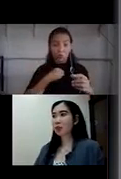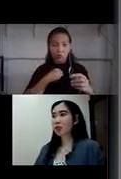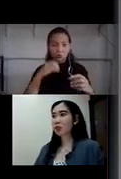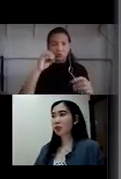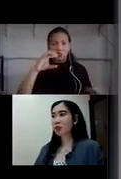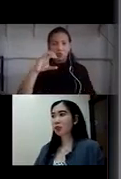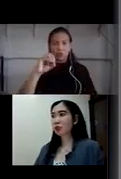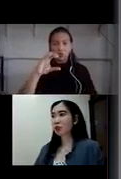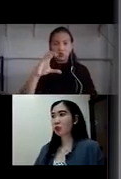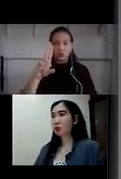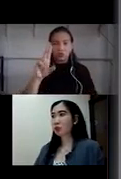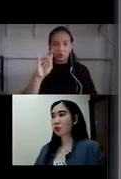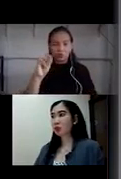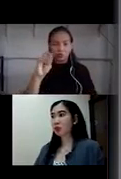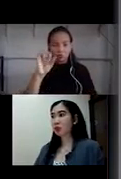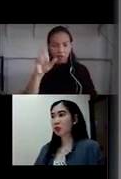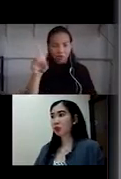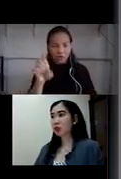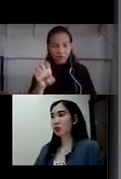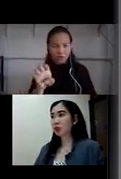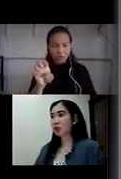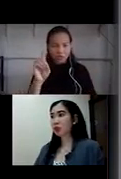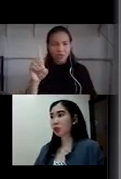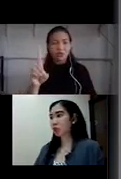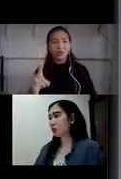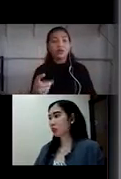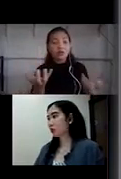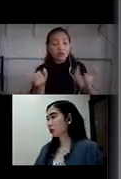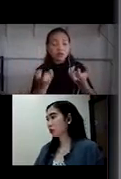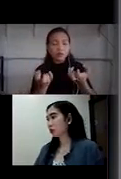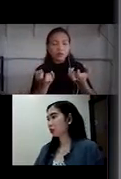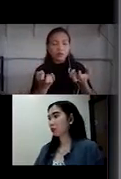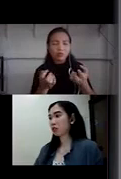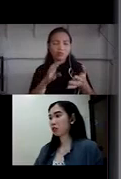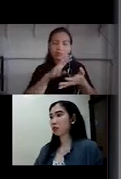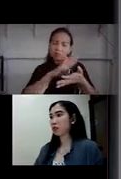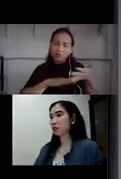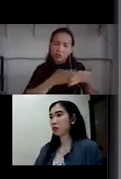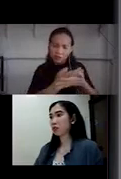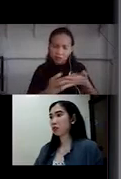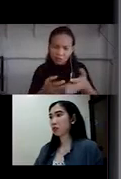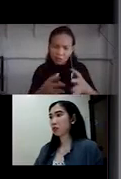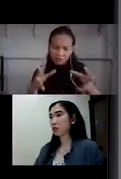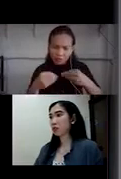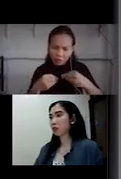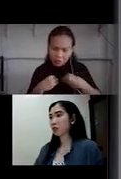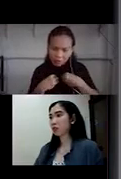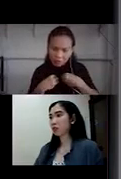So, kunyari gusto ko tong matanggap niya ng,